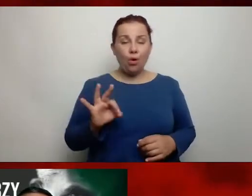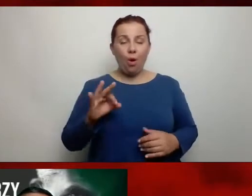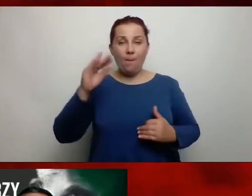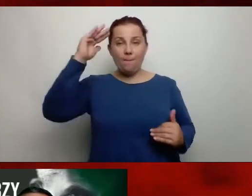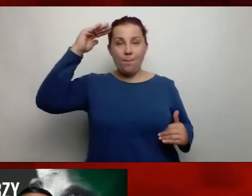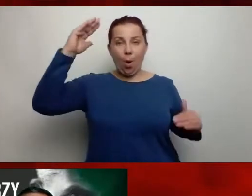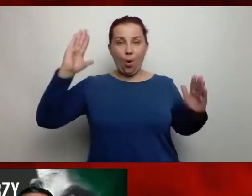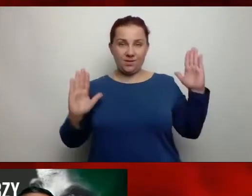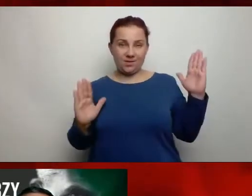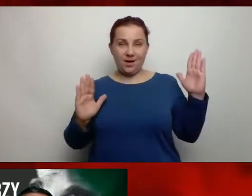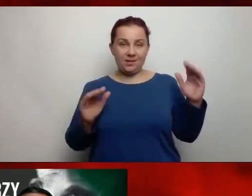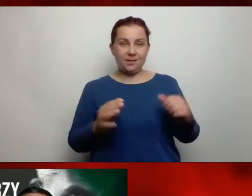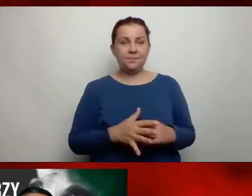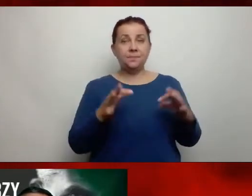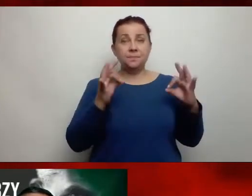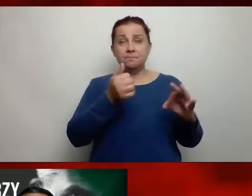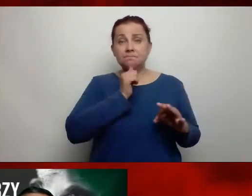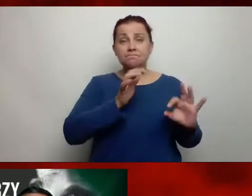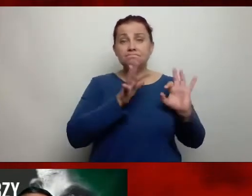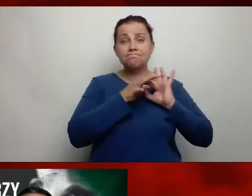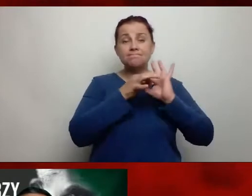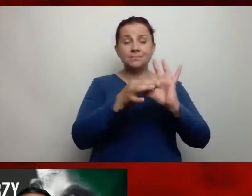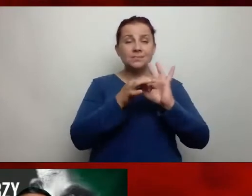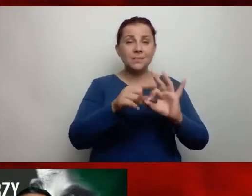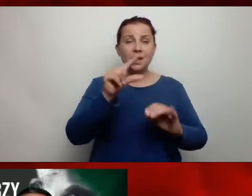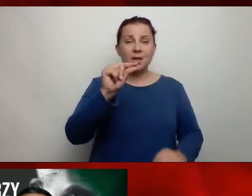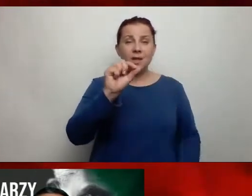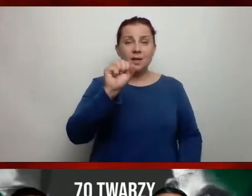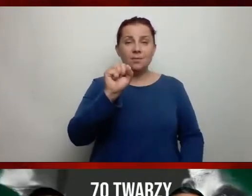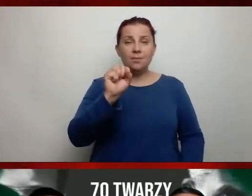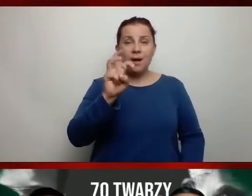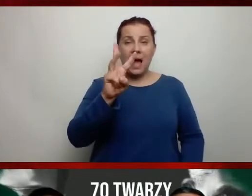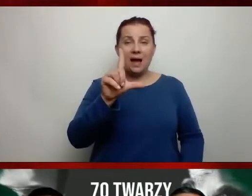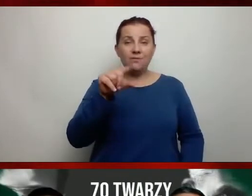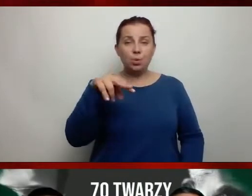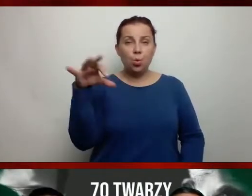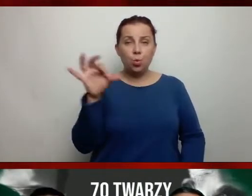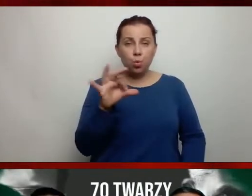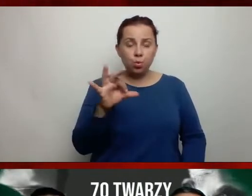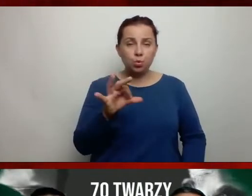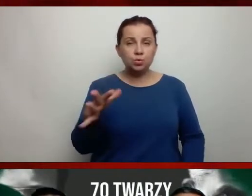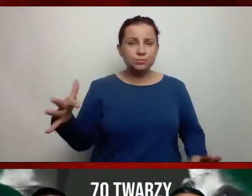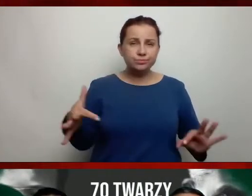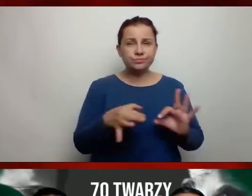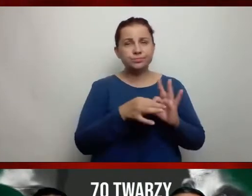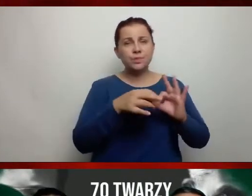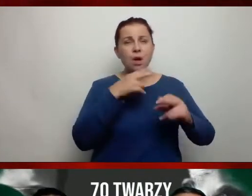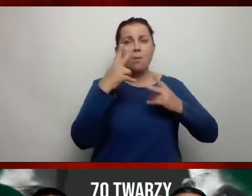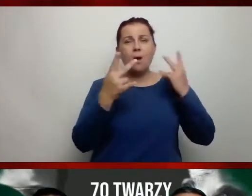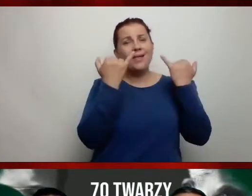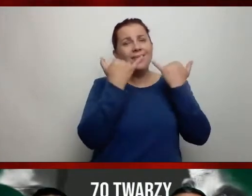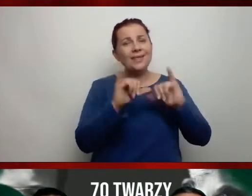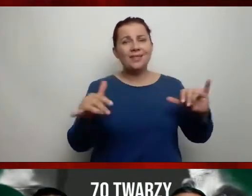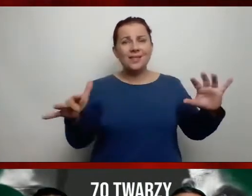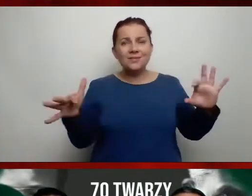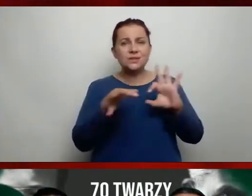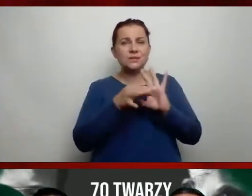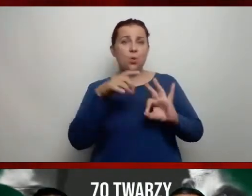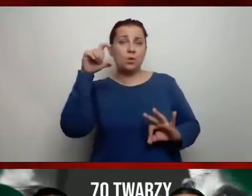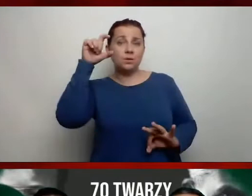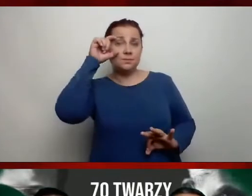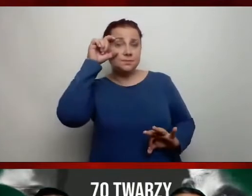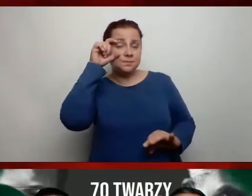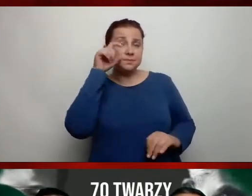proponowałbym może połączyć się z Alkiem Pawlusiem, żebyśmy wspólnie poszukali jakichś innych wspólnych wątków między